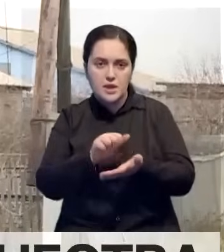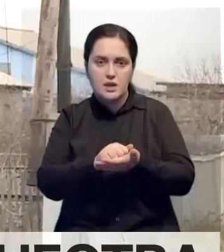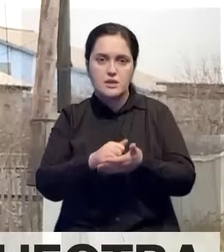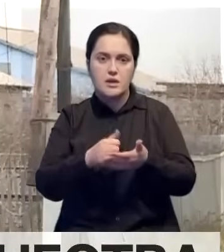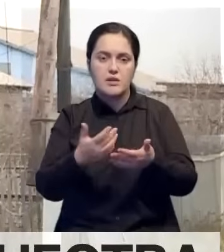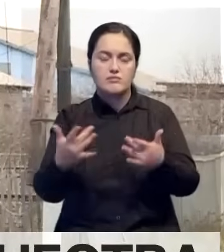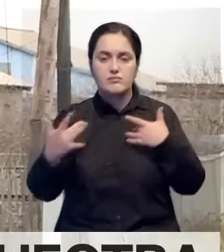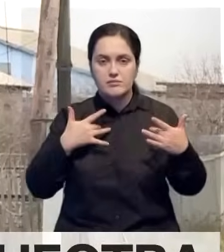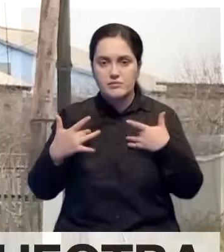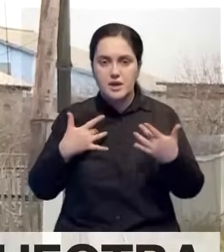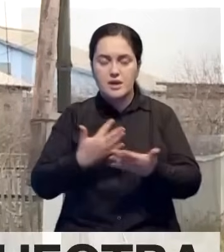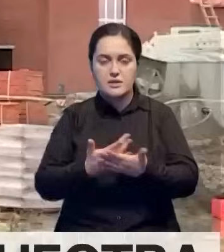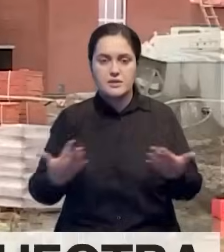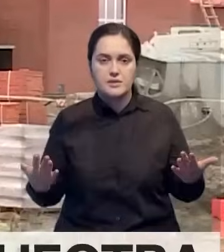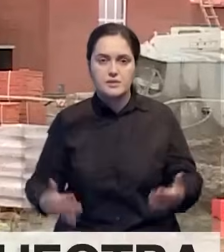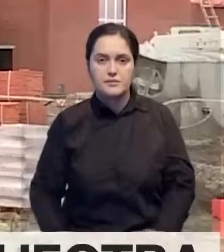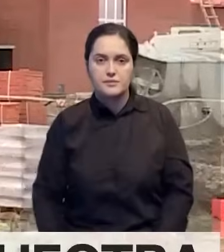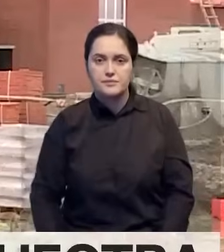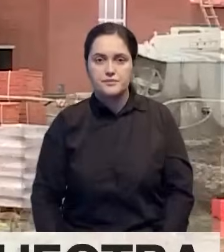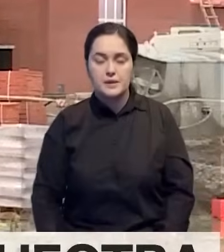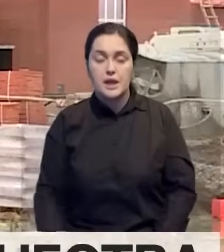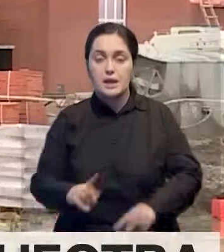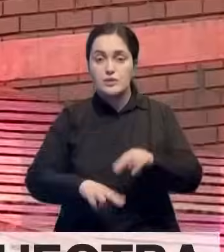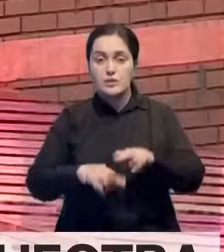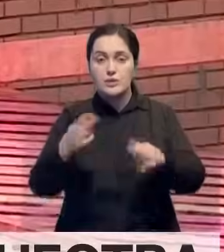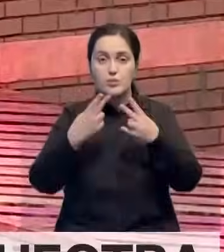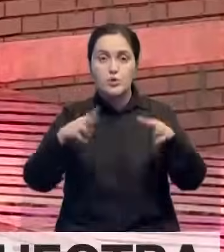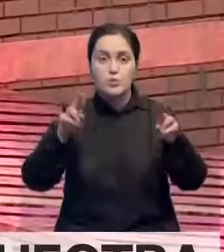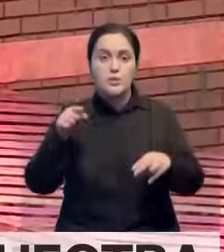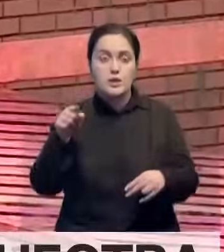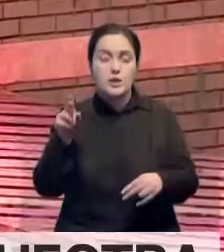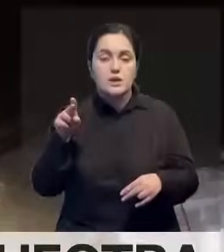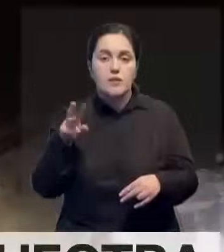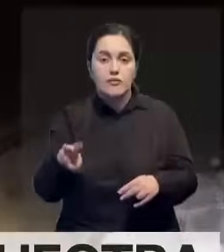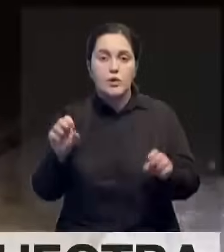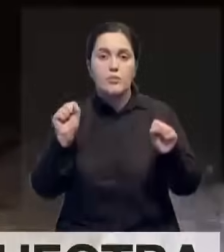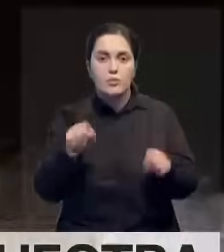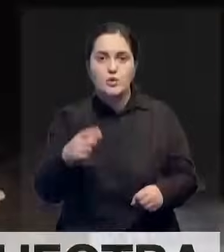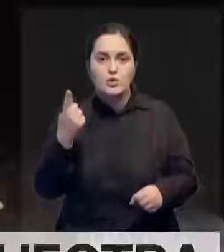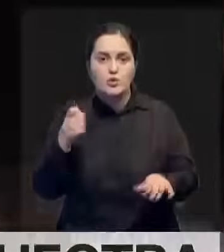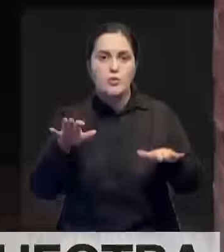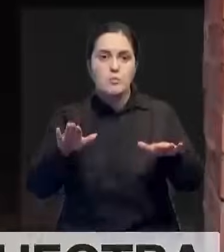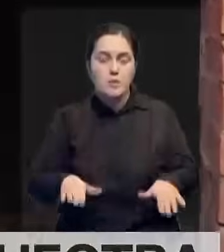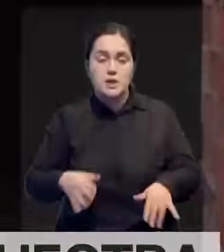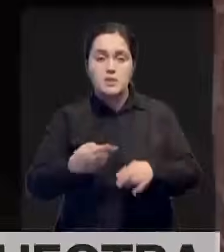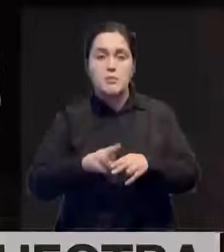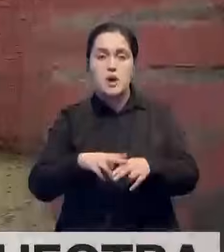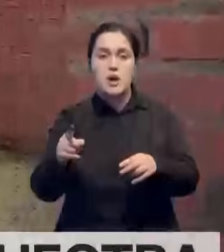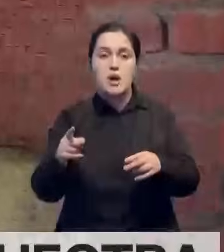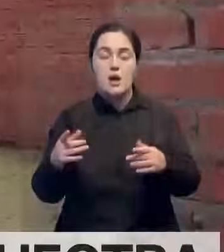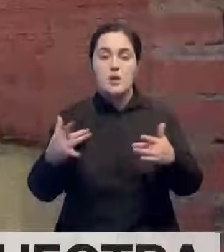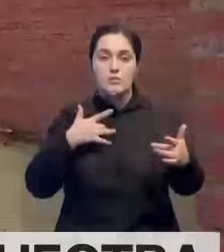смотр художественной самодеятельности, вот, готовится. В строящемся клубе 1000 квадратных метров. Он рассчитан на 100 мест. Помимо кружков и секций, здесь